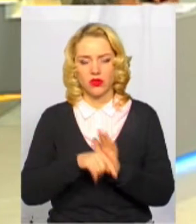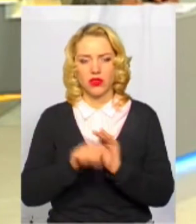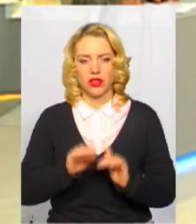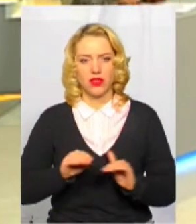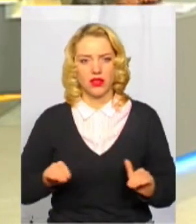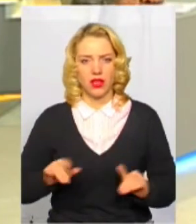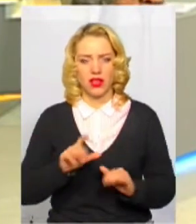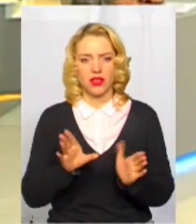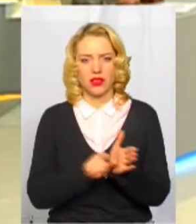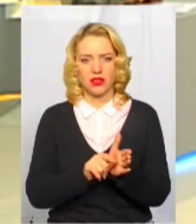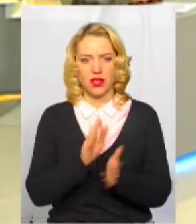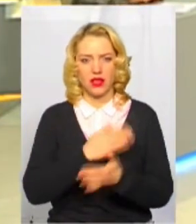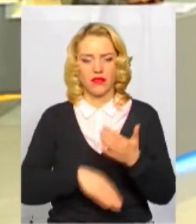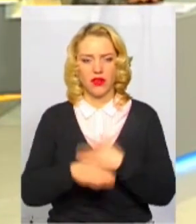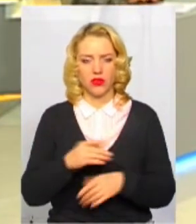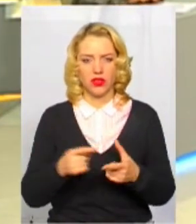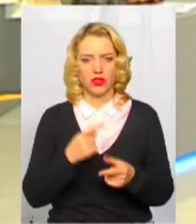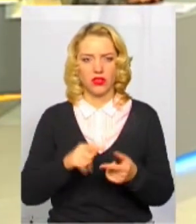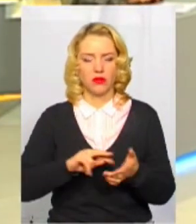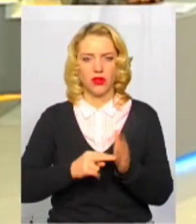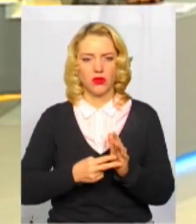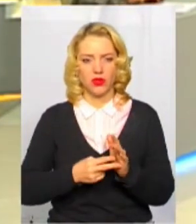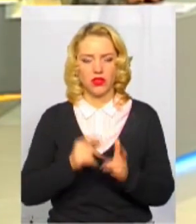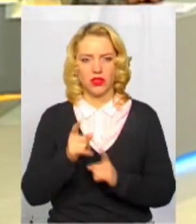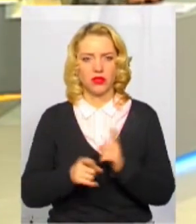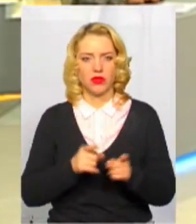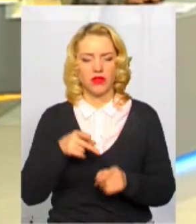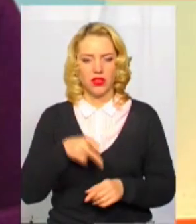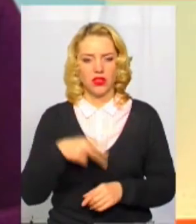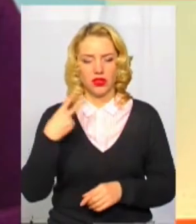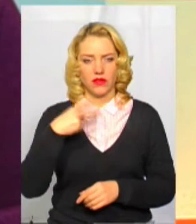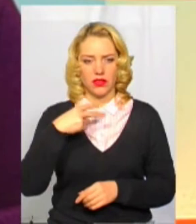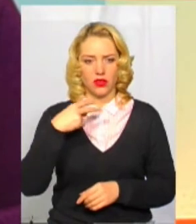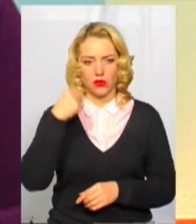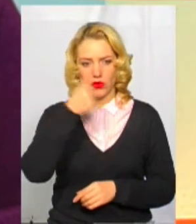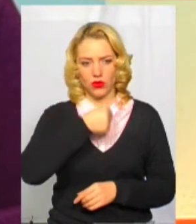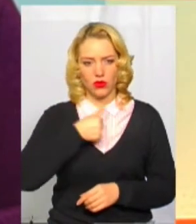дітей з інвалідністю. Чи плануються зміни у 2020